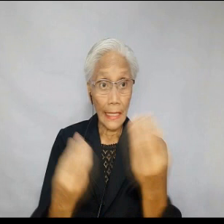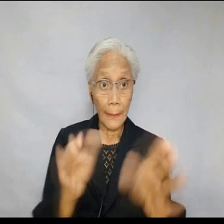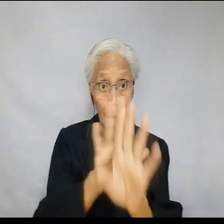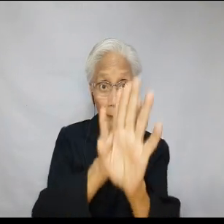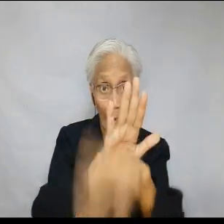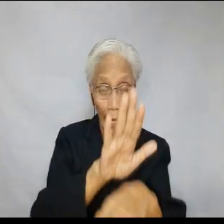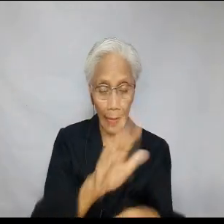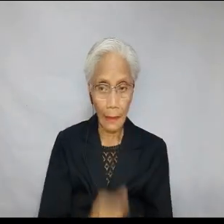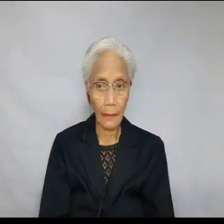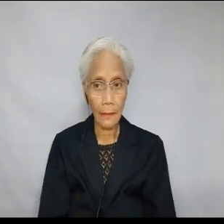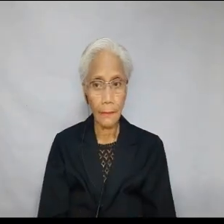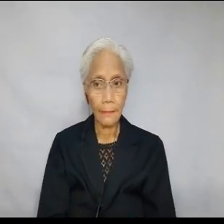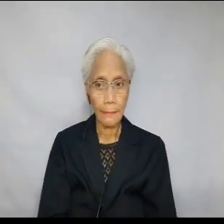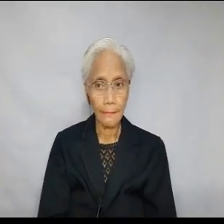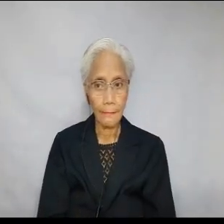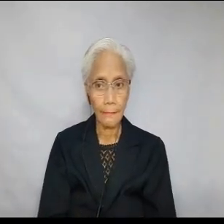เงินสด 32,000 บาทเอามา